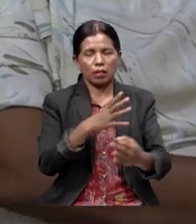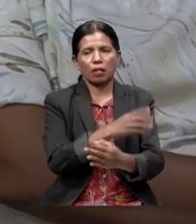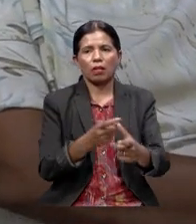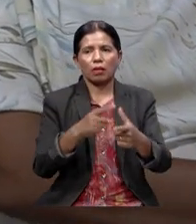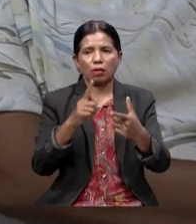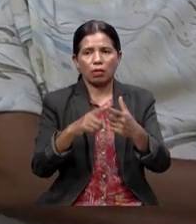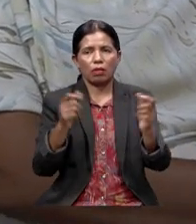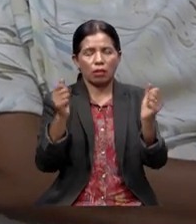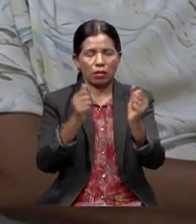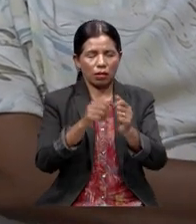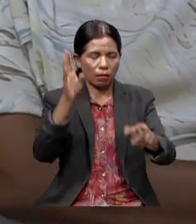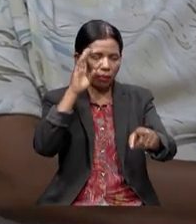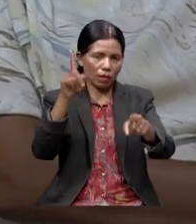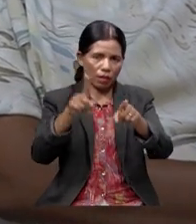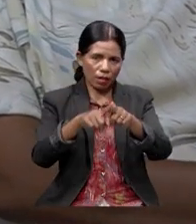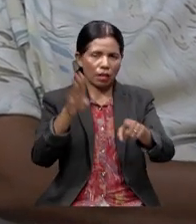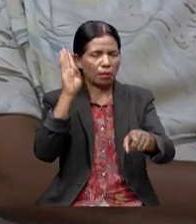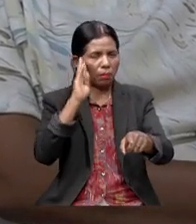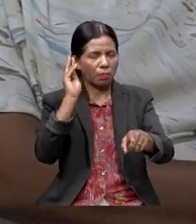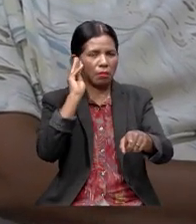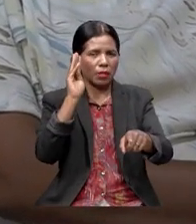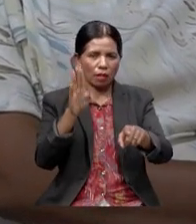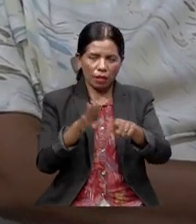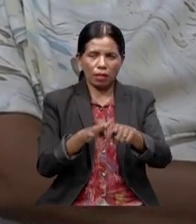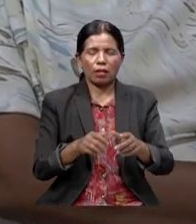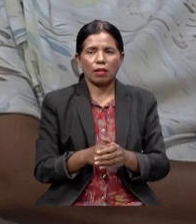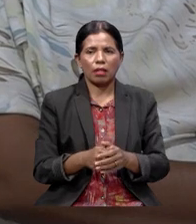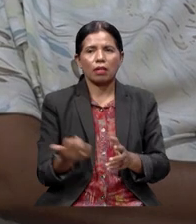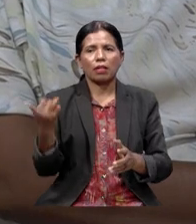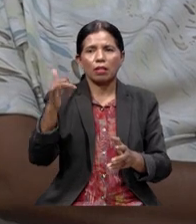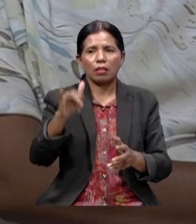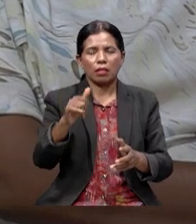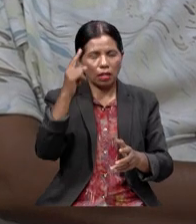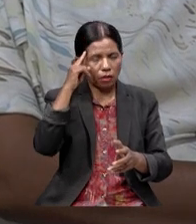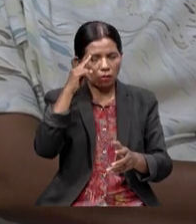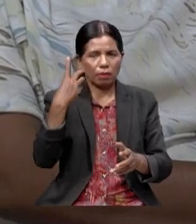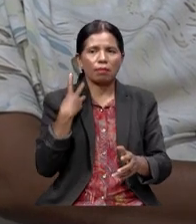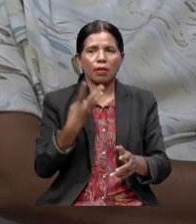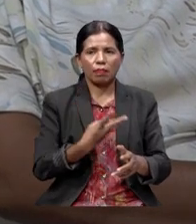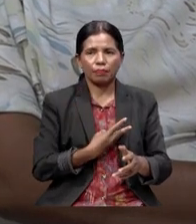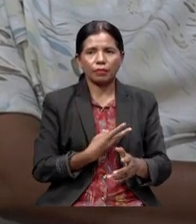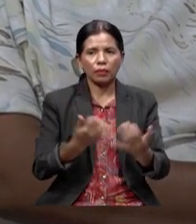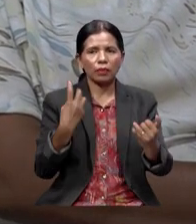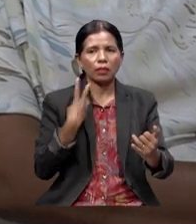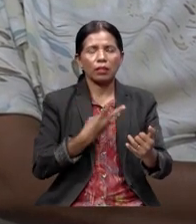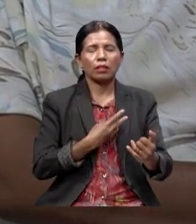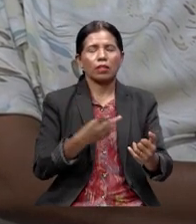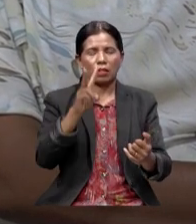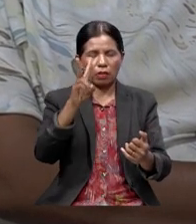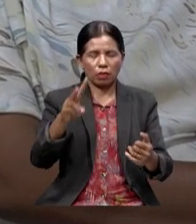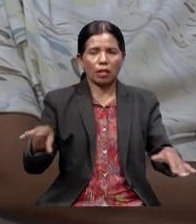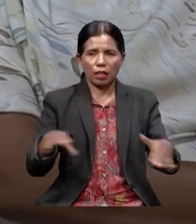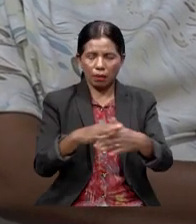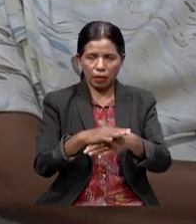ho bingalinka, mawalinka. Tapi ini sihir niya pensamento ma ita. Agora itu apa ho lamalu, forum familia